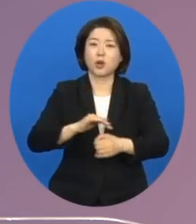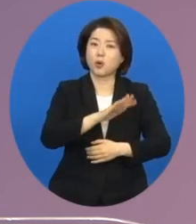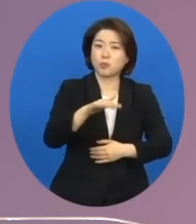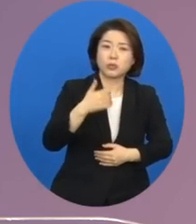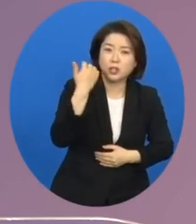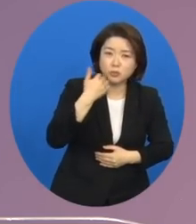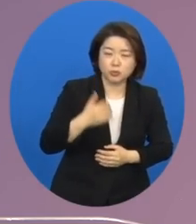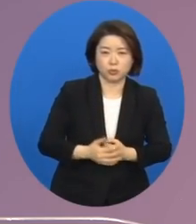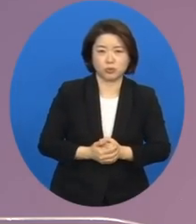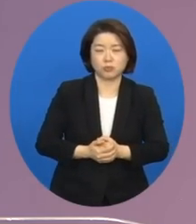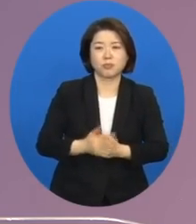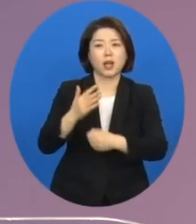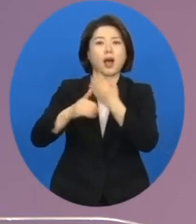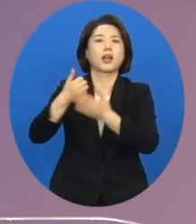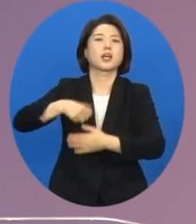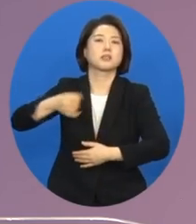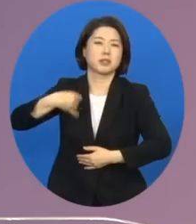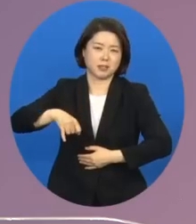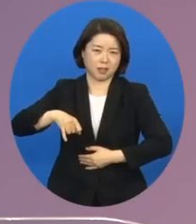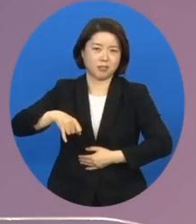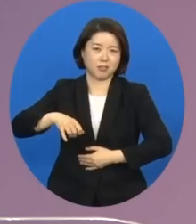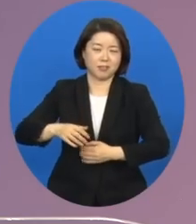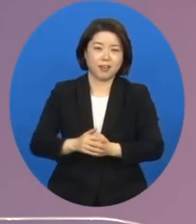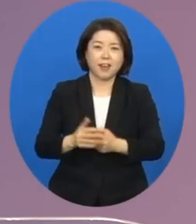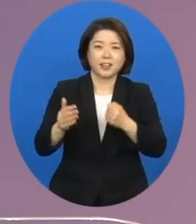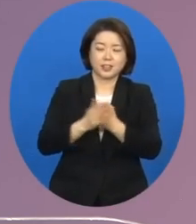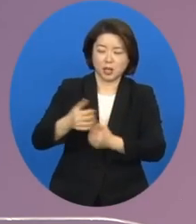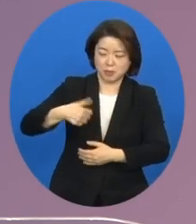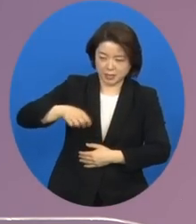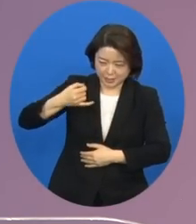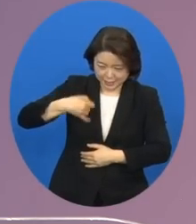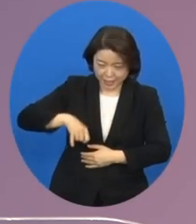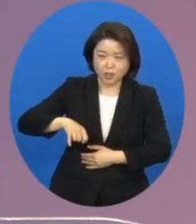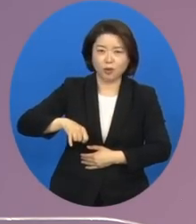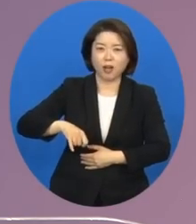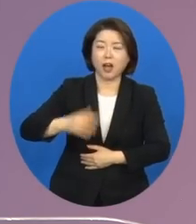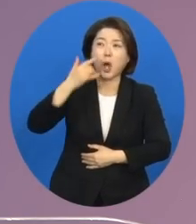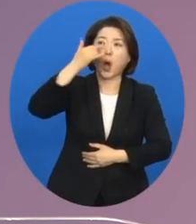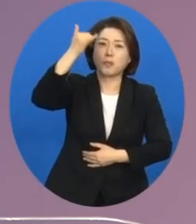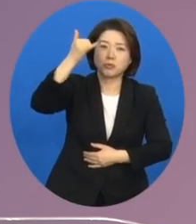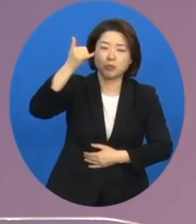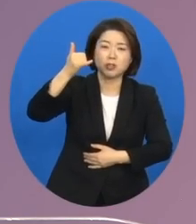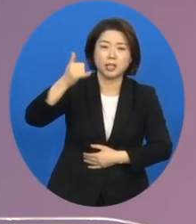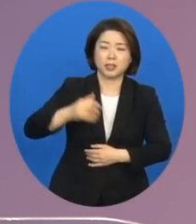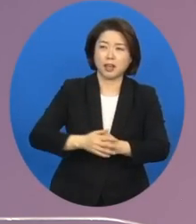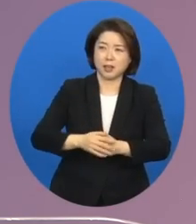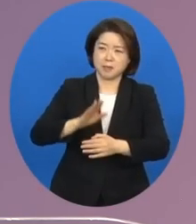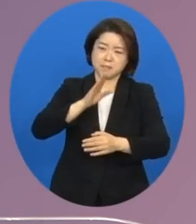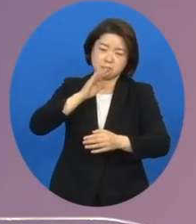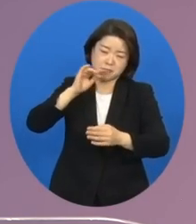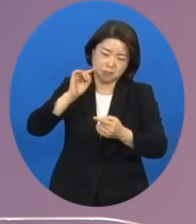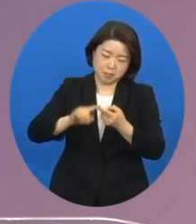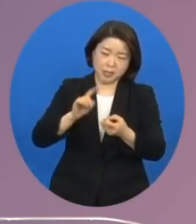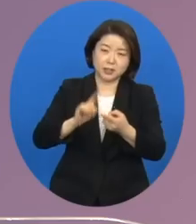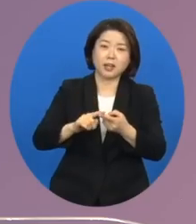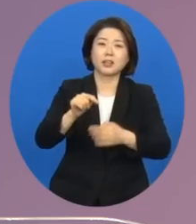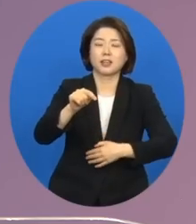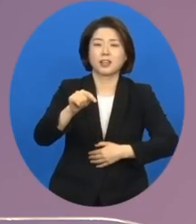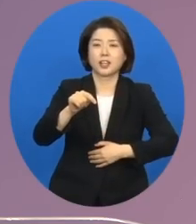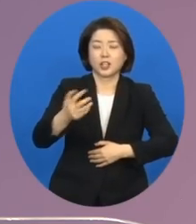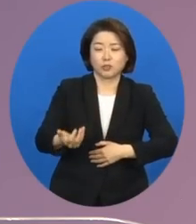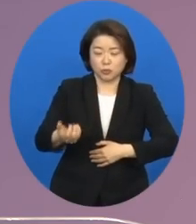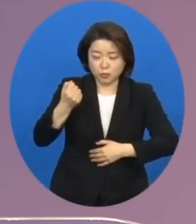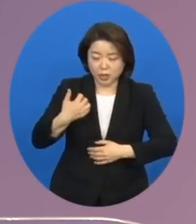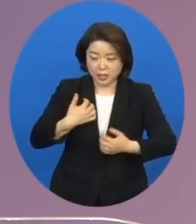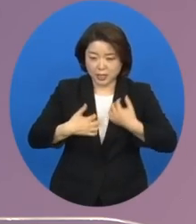하나님의 자녀예요 그러니 자녀가 부모님 아버지에게 마땅히 누려야 할 기쁨과